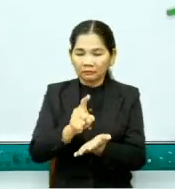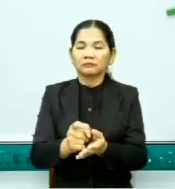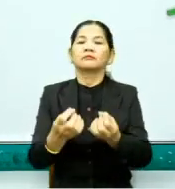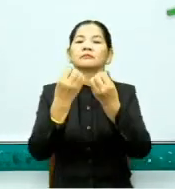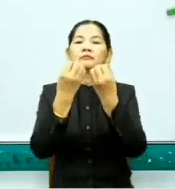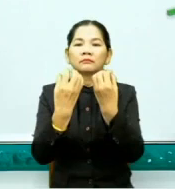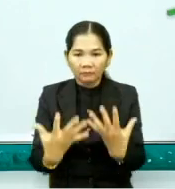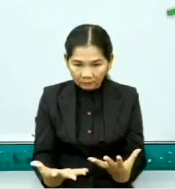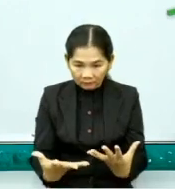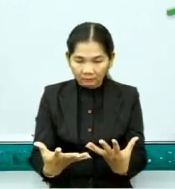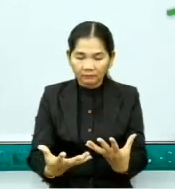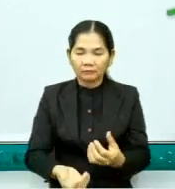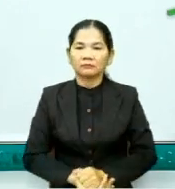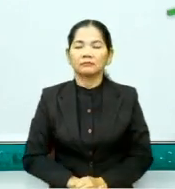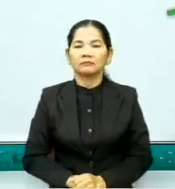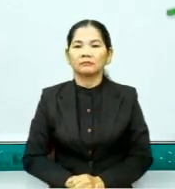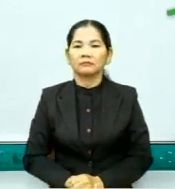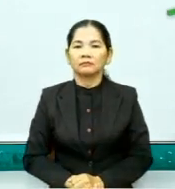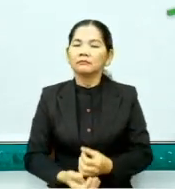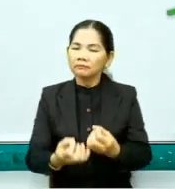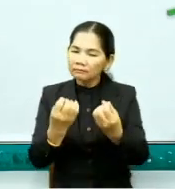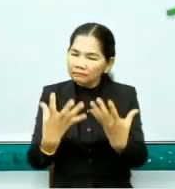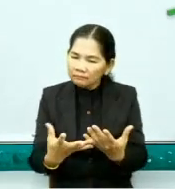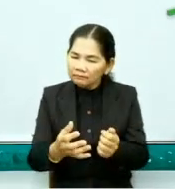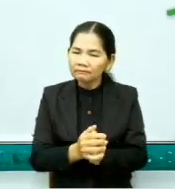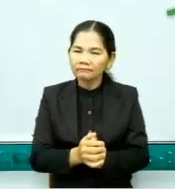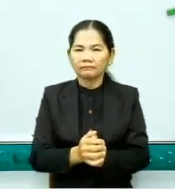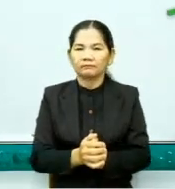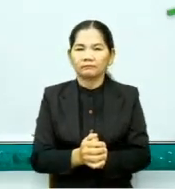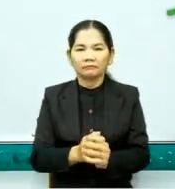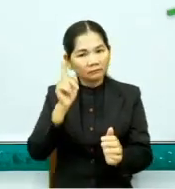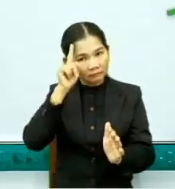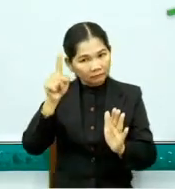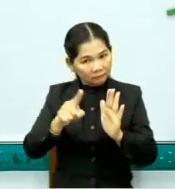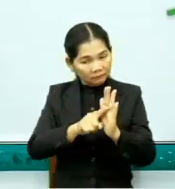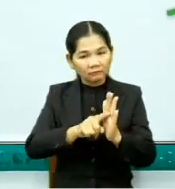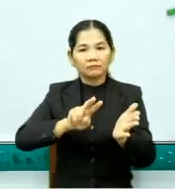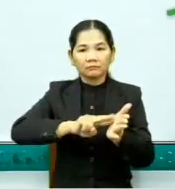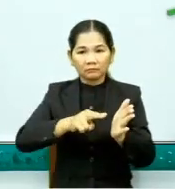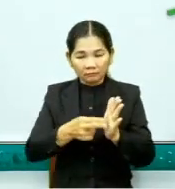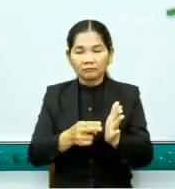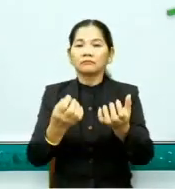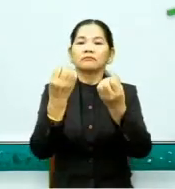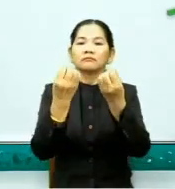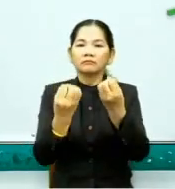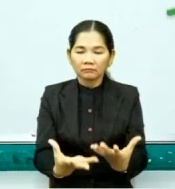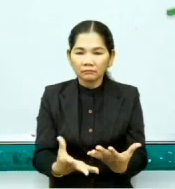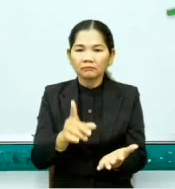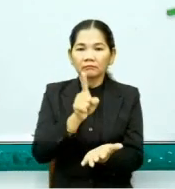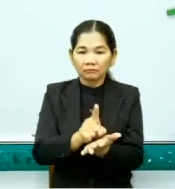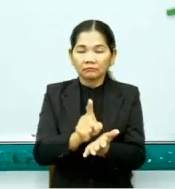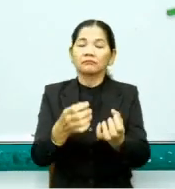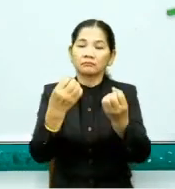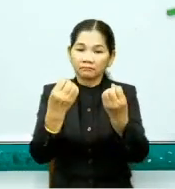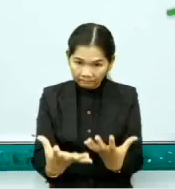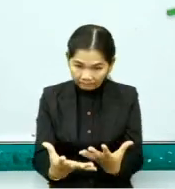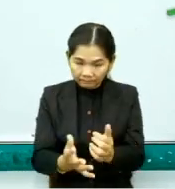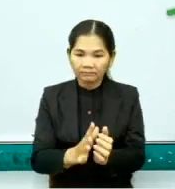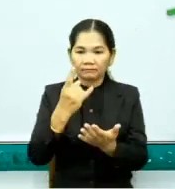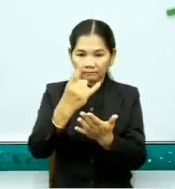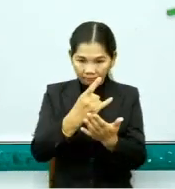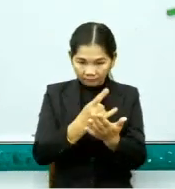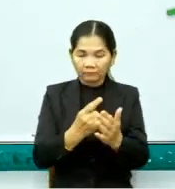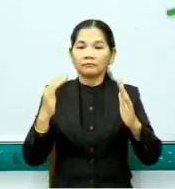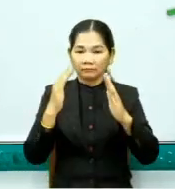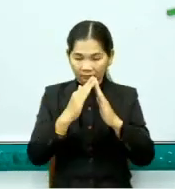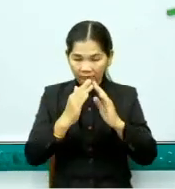xong khăn bôn màn chà chấn con chà con chà bà chị đăng hay nà con bố con bàn riêng chà mê riêng bàn thai